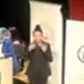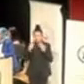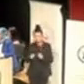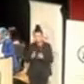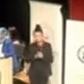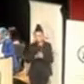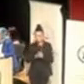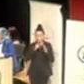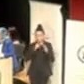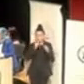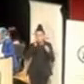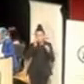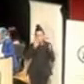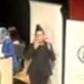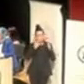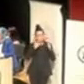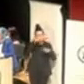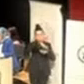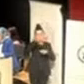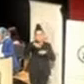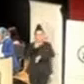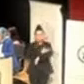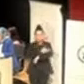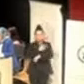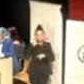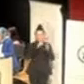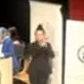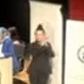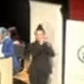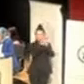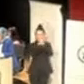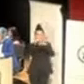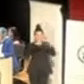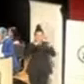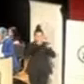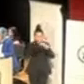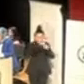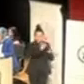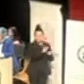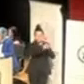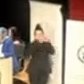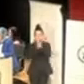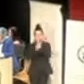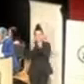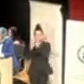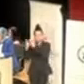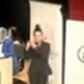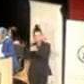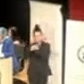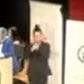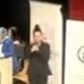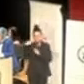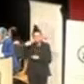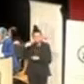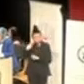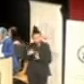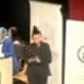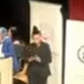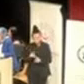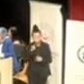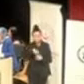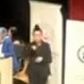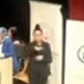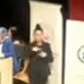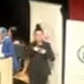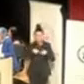Yani kütüphanelerinde, başta il halk kütüphanelerinde dijital içeriği sunmayı planlıyoruz. Tüm bu kütüphaneleri birer milli kütüphane